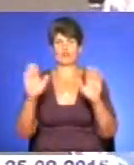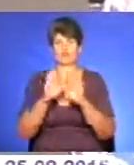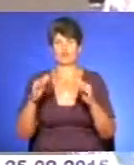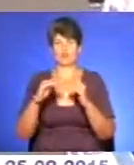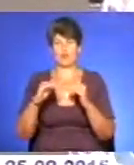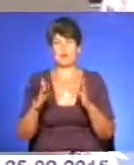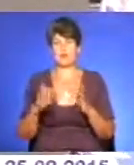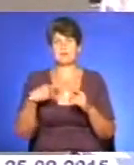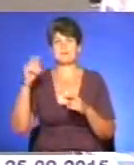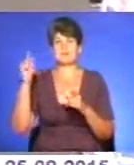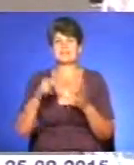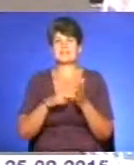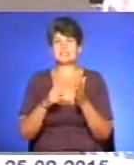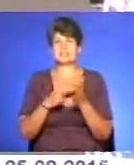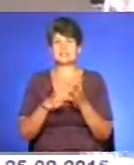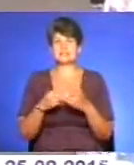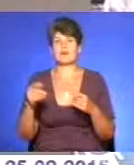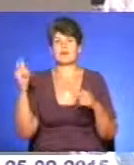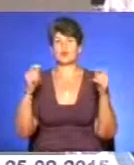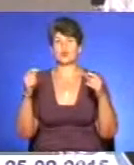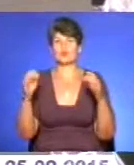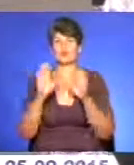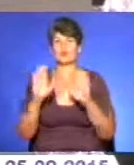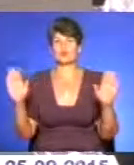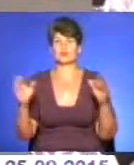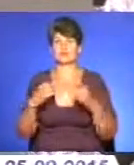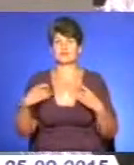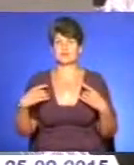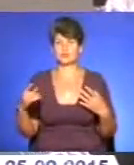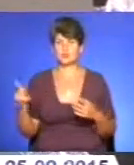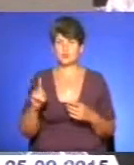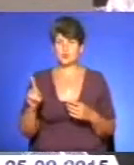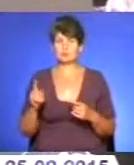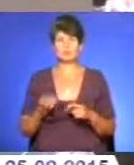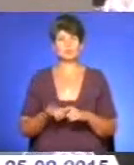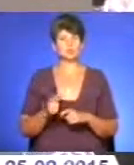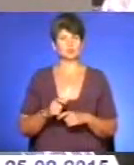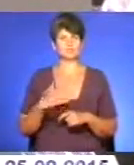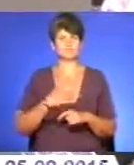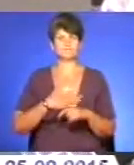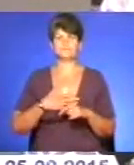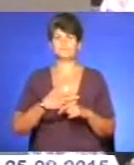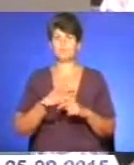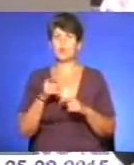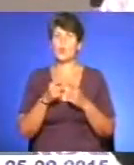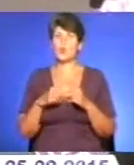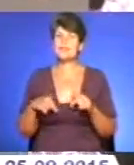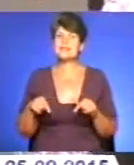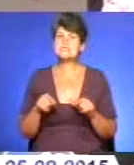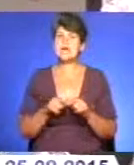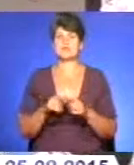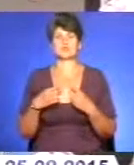приїхали з Черкащини на фольклорне свято в Тернополі, дуже зворушені ось такою організацією